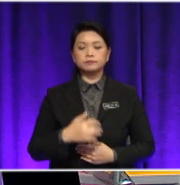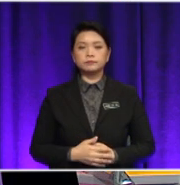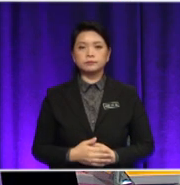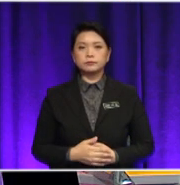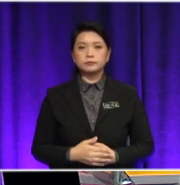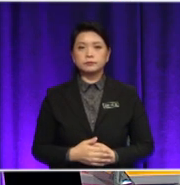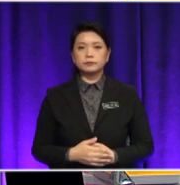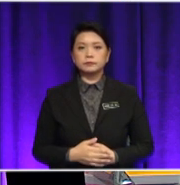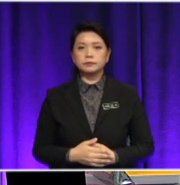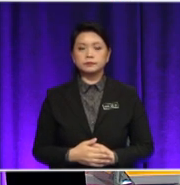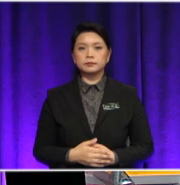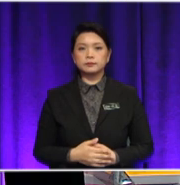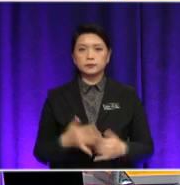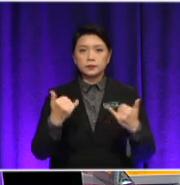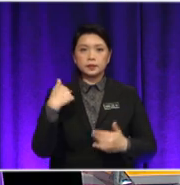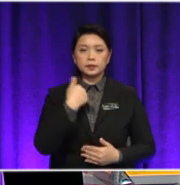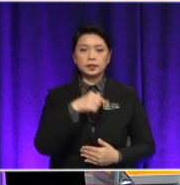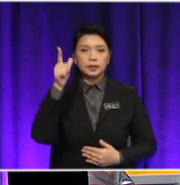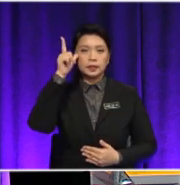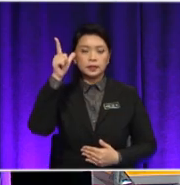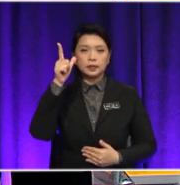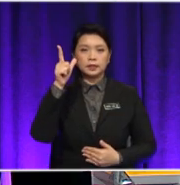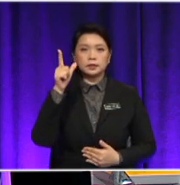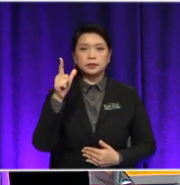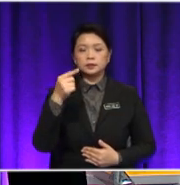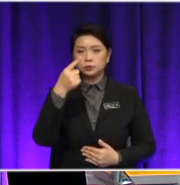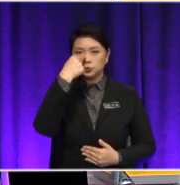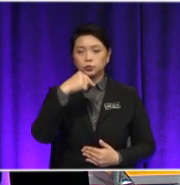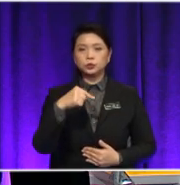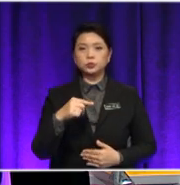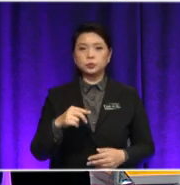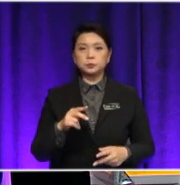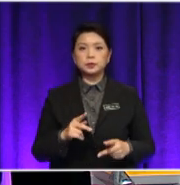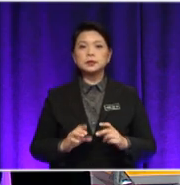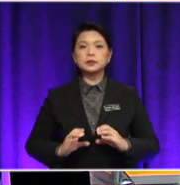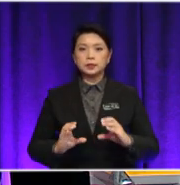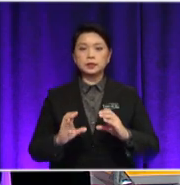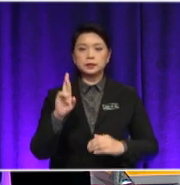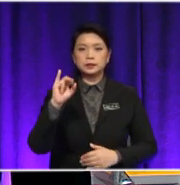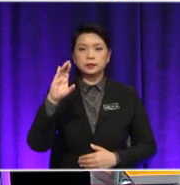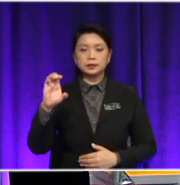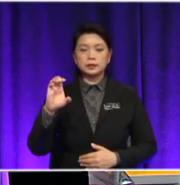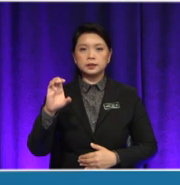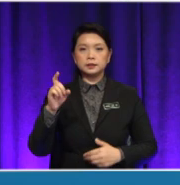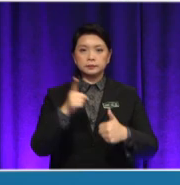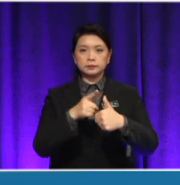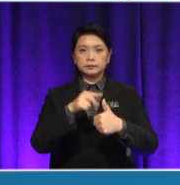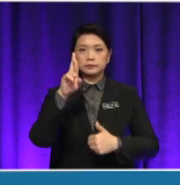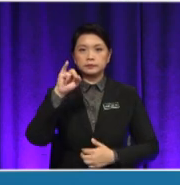kepada demonstrasi untuk prosedur rice. Yang pertama, langkah yang pertama adalah R